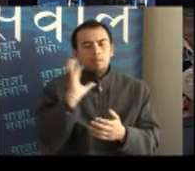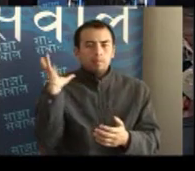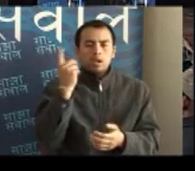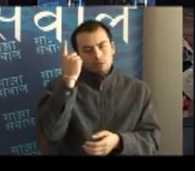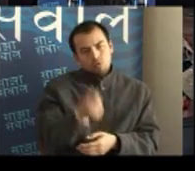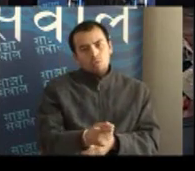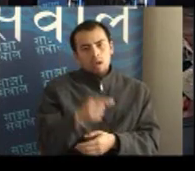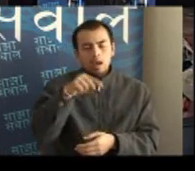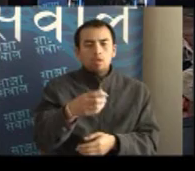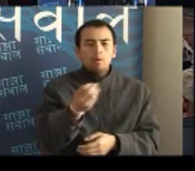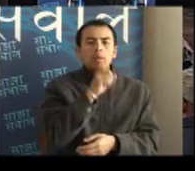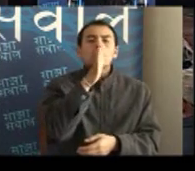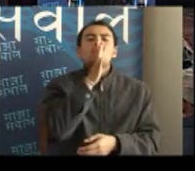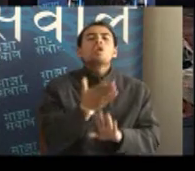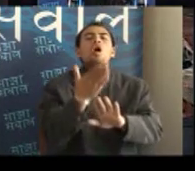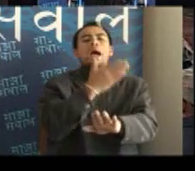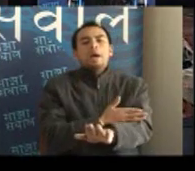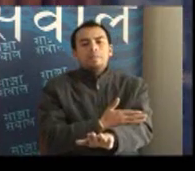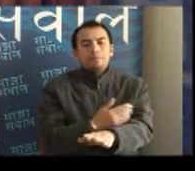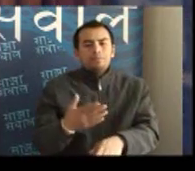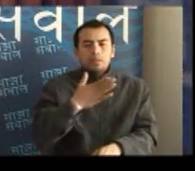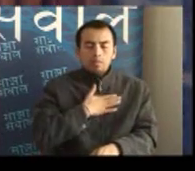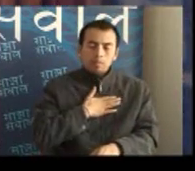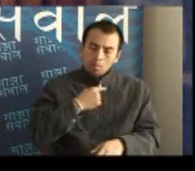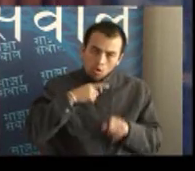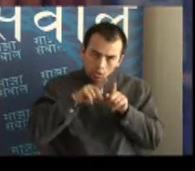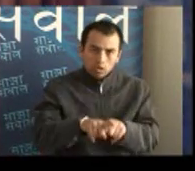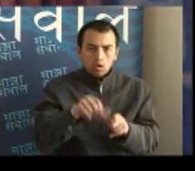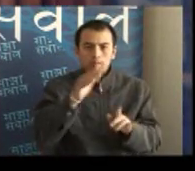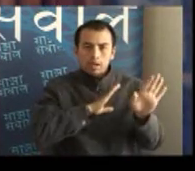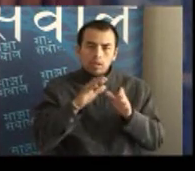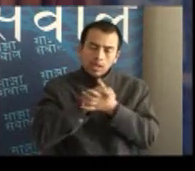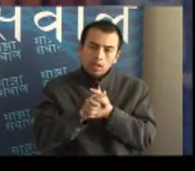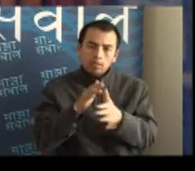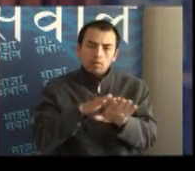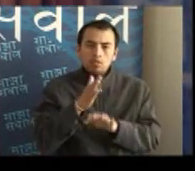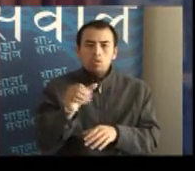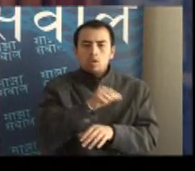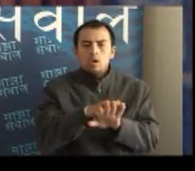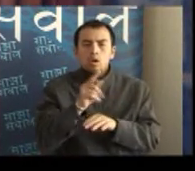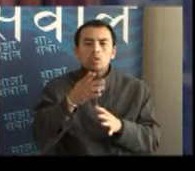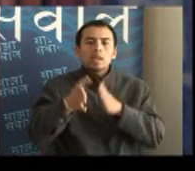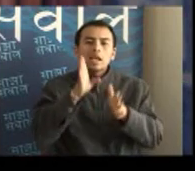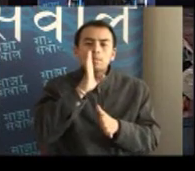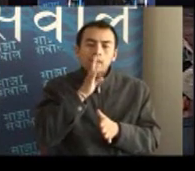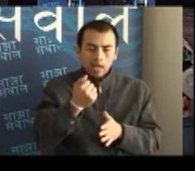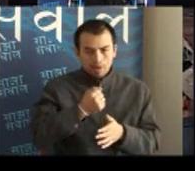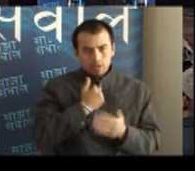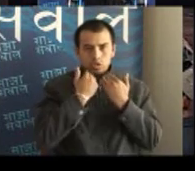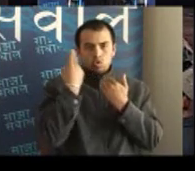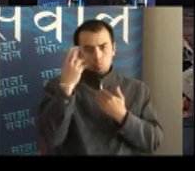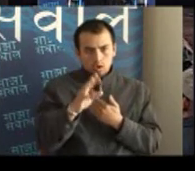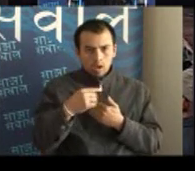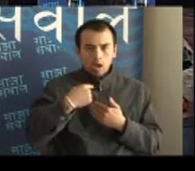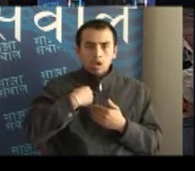हो। आजभन्दा 15 अगाडि हामी म लगायत हाम्रो अरू म्यानेजर साथीहरूले उहाँहरूको साङ्केतिक ल्याङ्ग्वेज पहिला हामीले सिक्यौँ, म अहिले